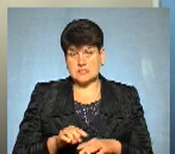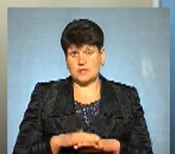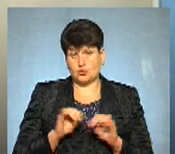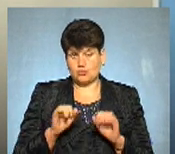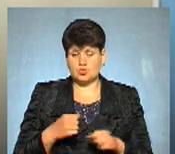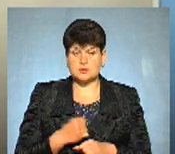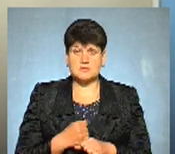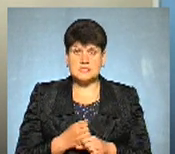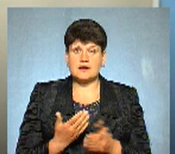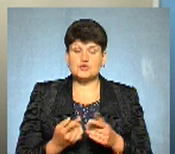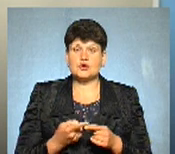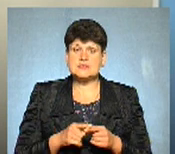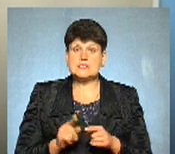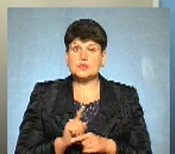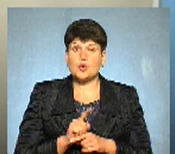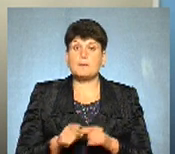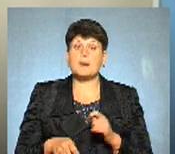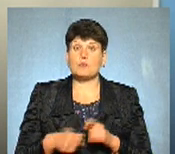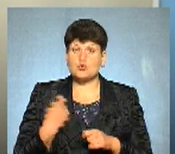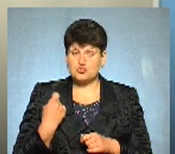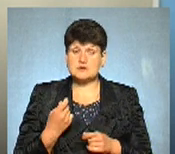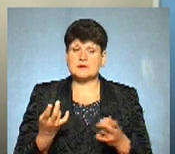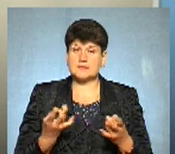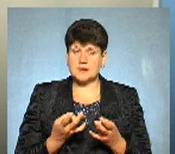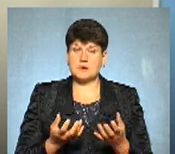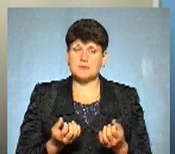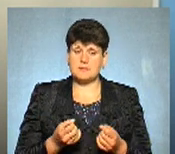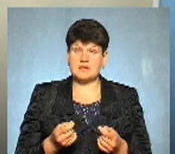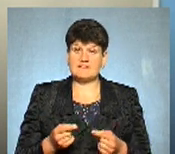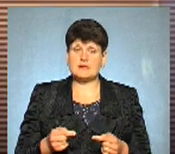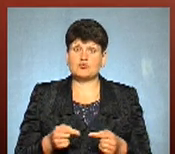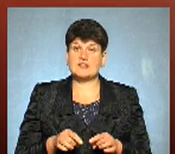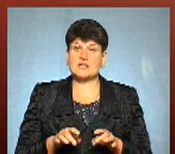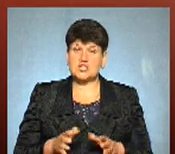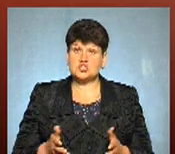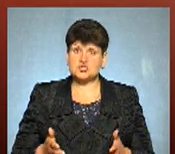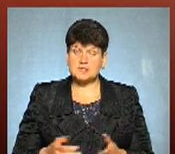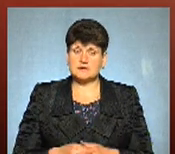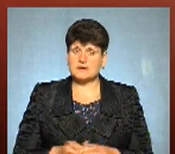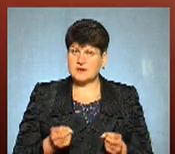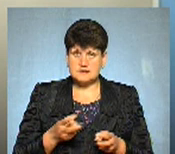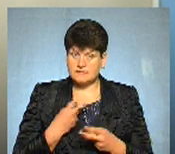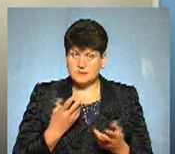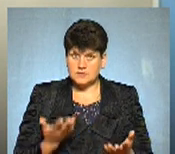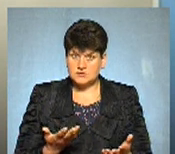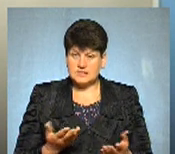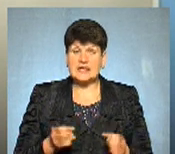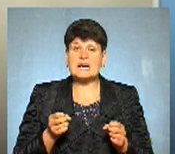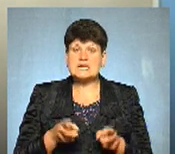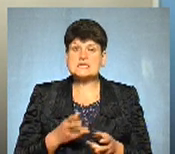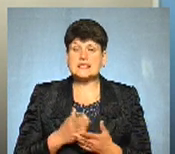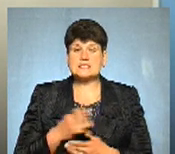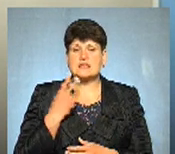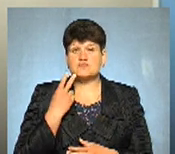Але якщо ці норми порушуються, тоді відповідно треба прийняти відповідне рішення. Тобто ризики ви не вбачаєте наразі? Ризики є завжди.